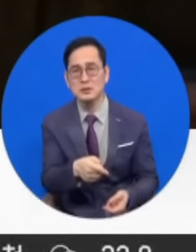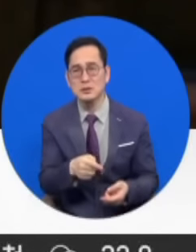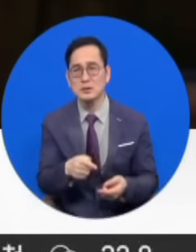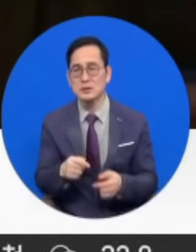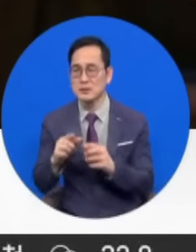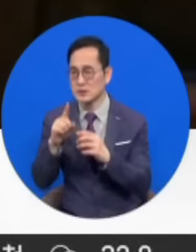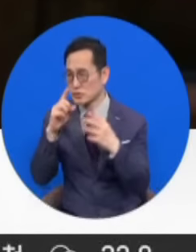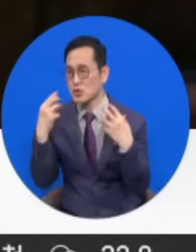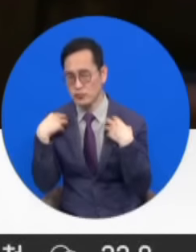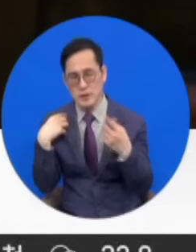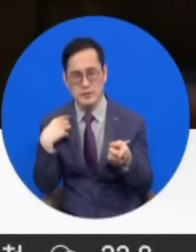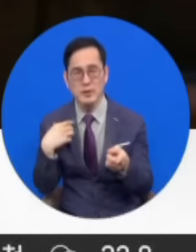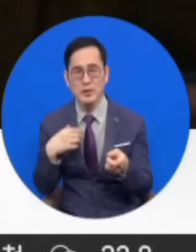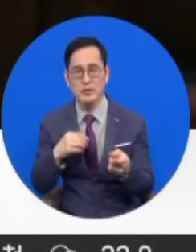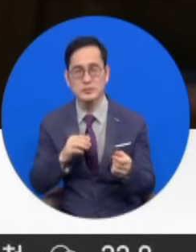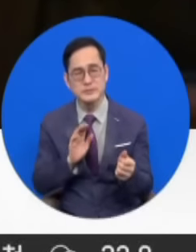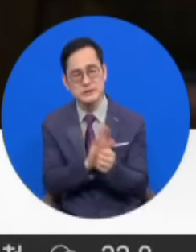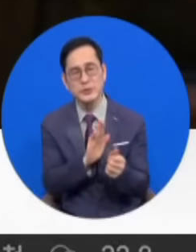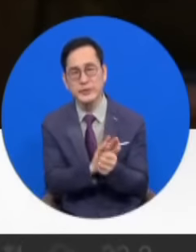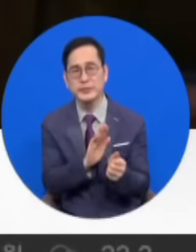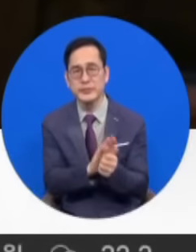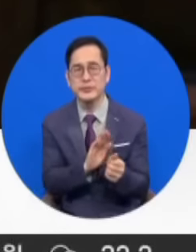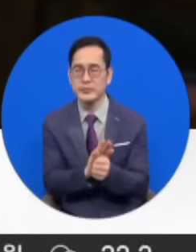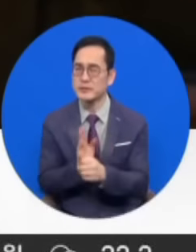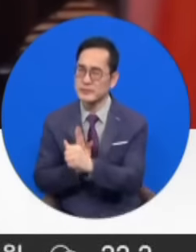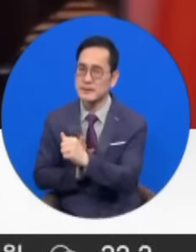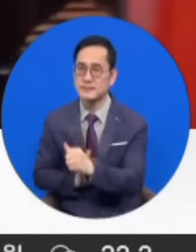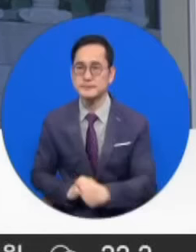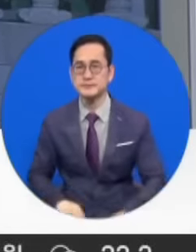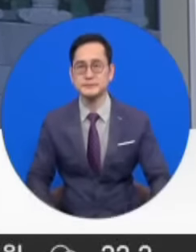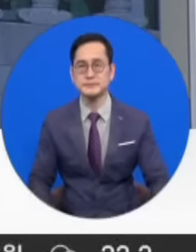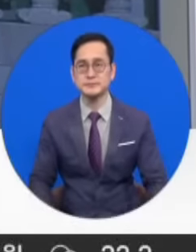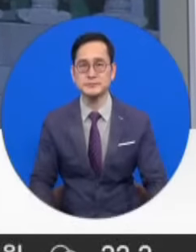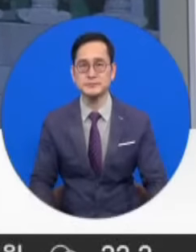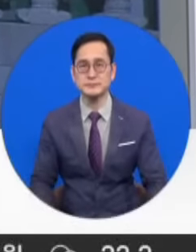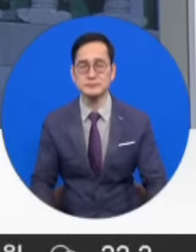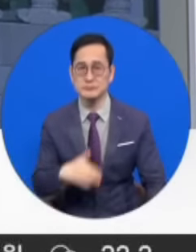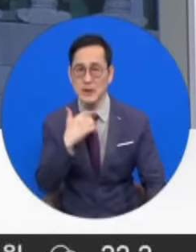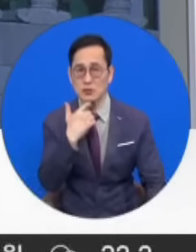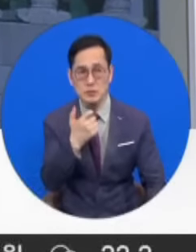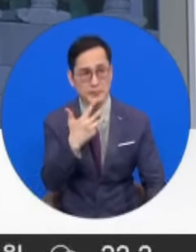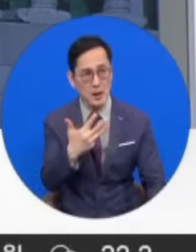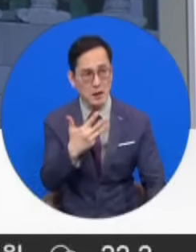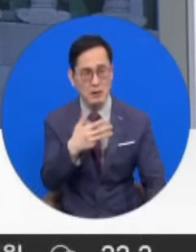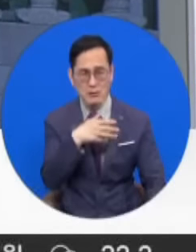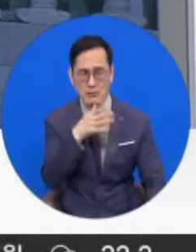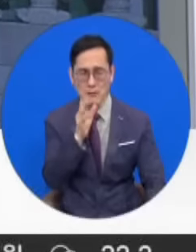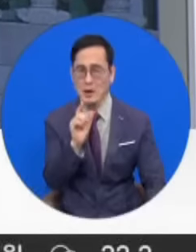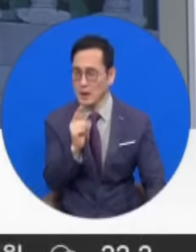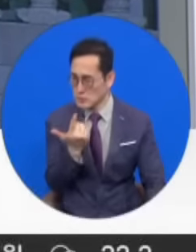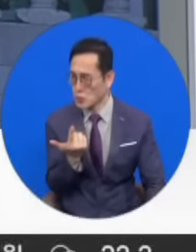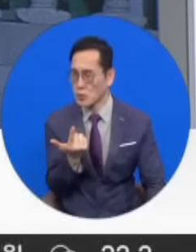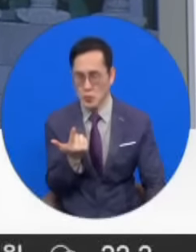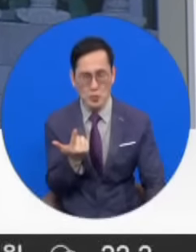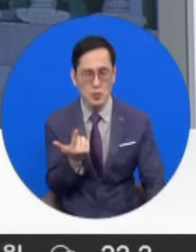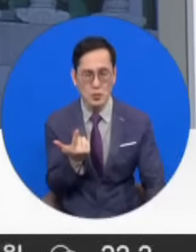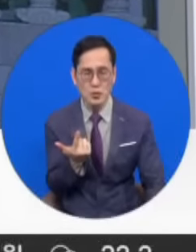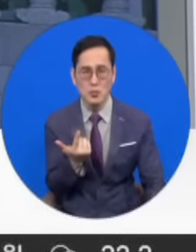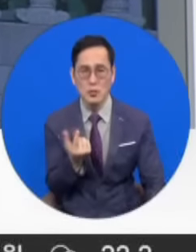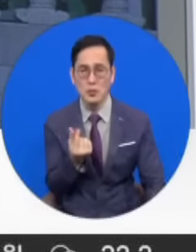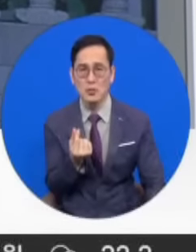위해서 할 수 있는 모든 조치를 다 취해야 할 것으로 생각됩니다. 68세면 요즘 같은 시대에는 그렇게 고령 운전자는 아니라는 말씀 그리고